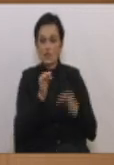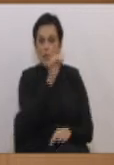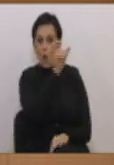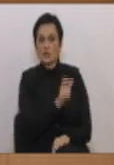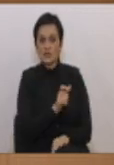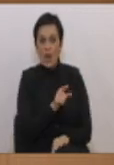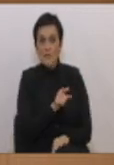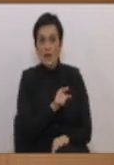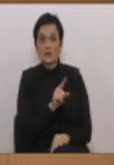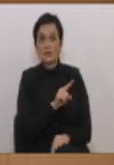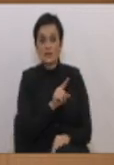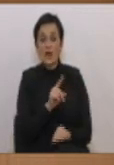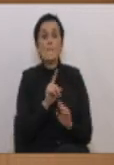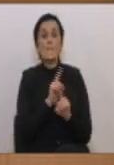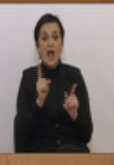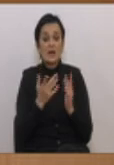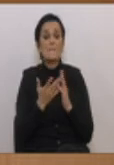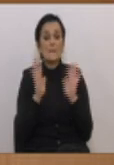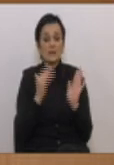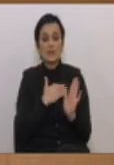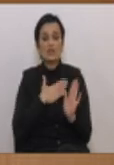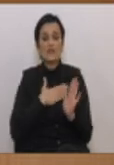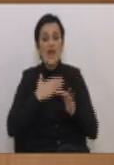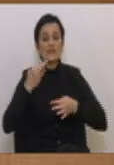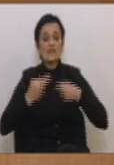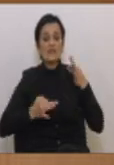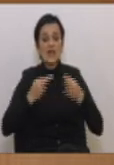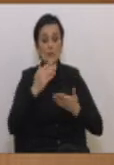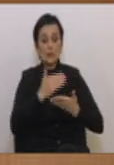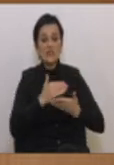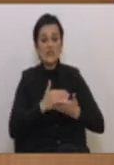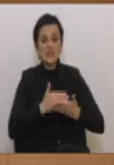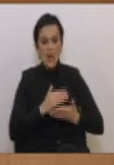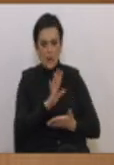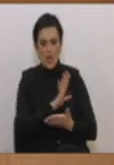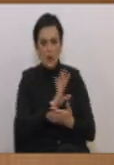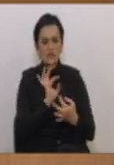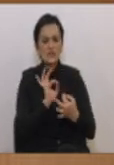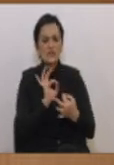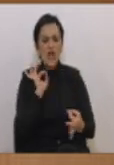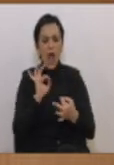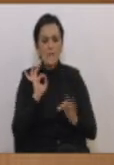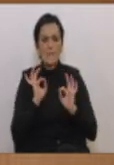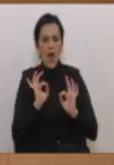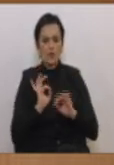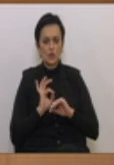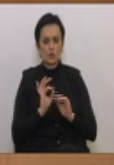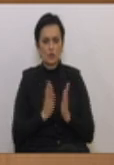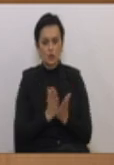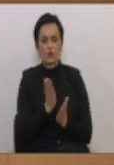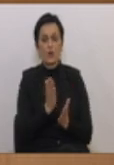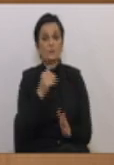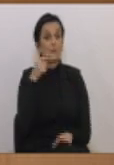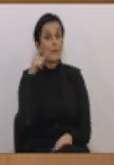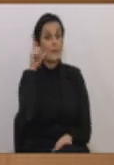მაგრამ ამასთან ერთად უფრო მეტად მინდა, რომ ჩვენი სასამართლო სისტემა იყოს გამართული. Მე გუშინ წინ,